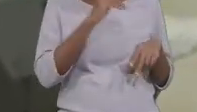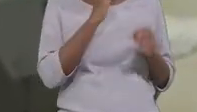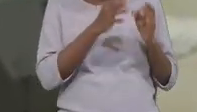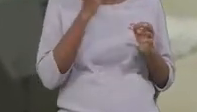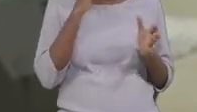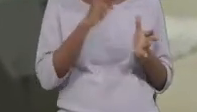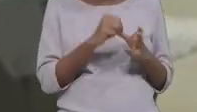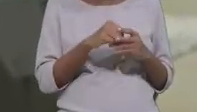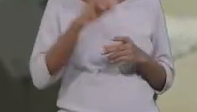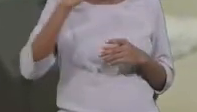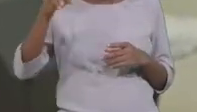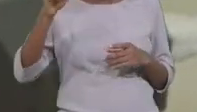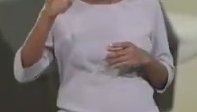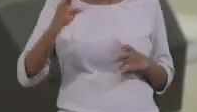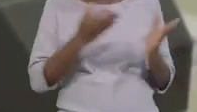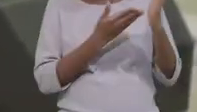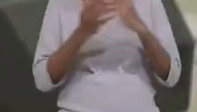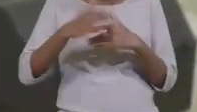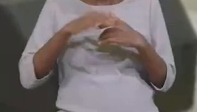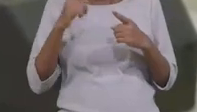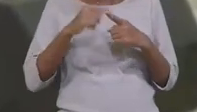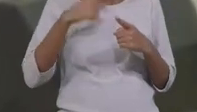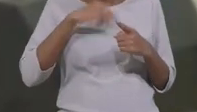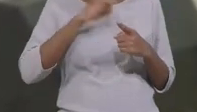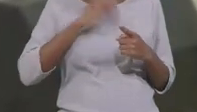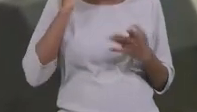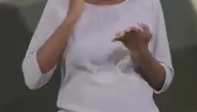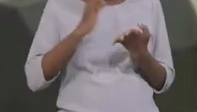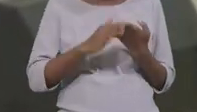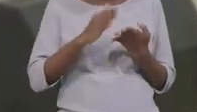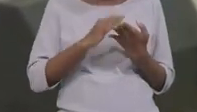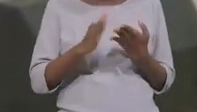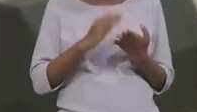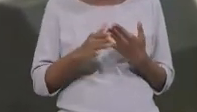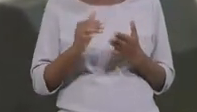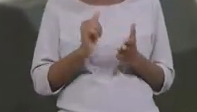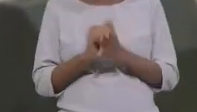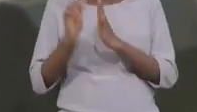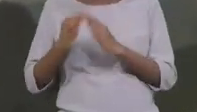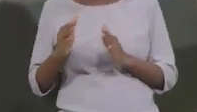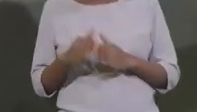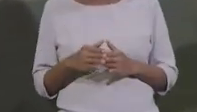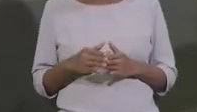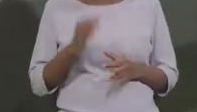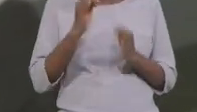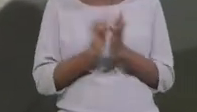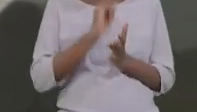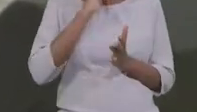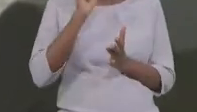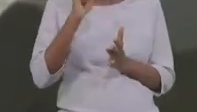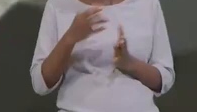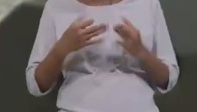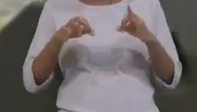cherchez-le. Si vous le voyez, Jérémie dit, viens m'en parler, je vais pardonner. Si c'est